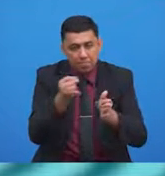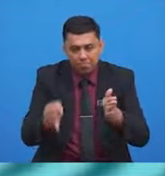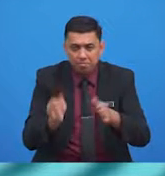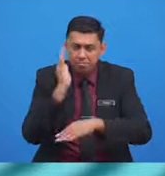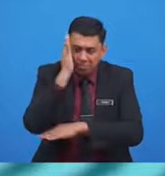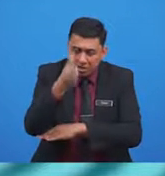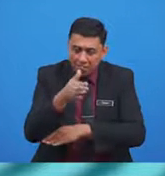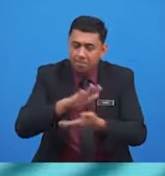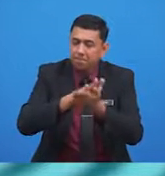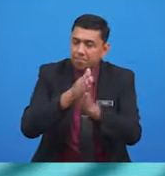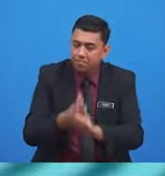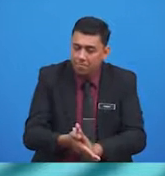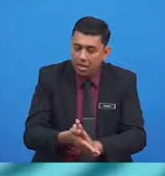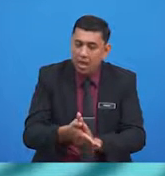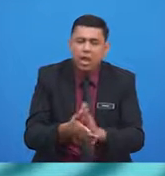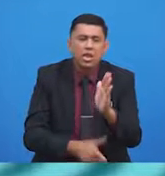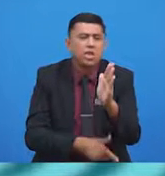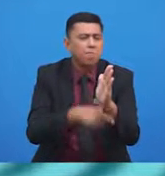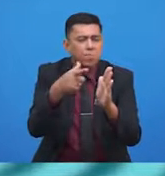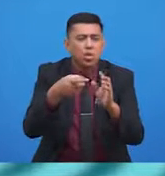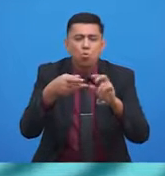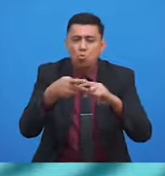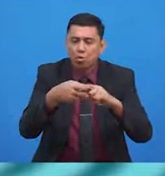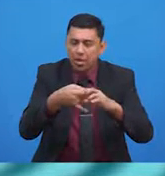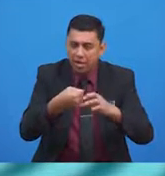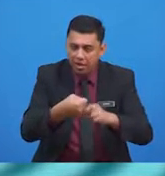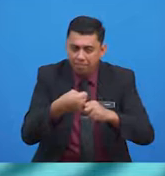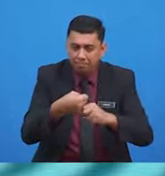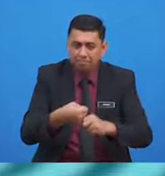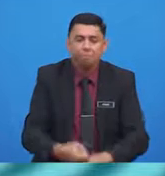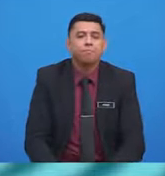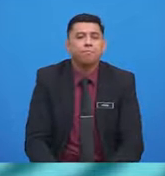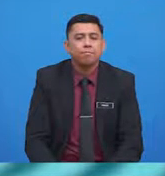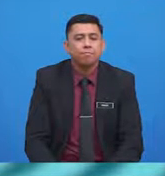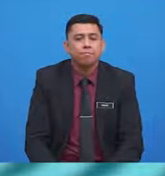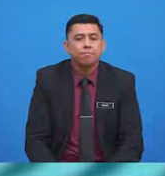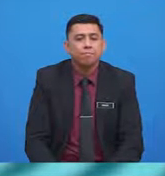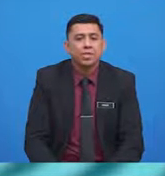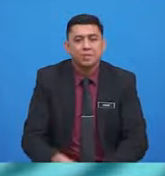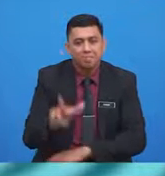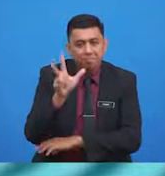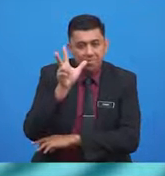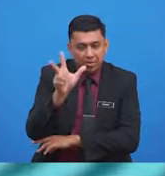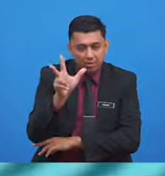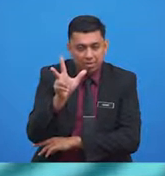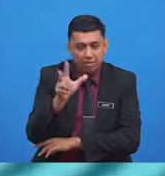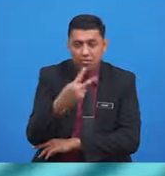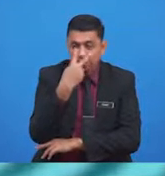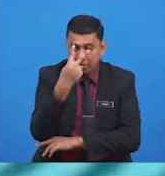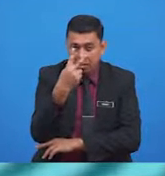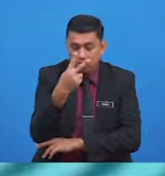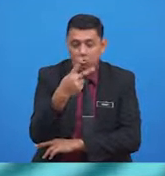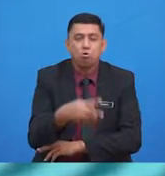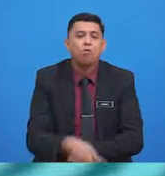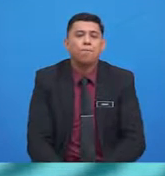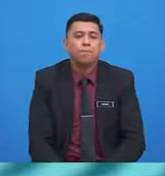akan menjadi lebih erat. Baik, sebelum kita ke cara ketiga, sila lihat situasi